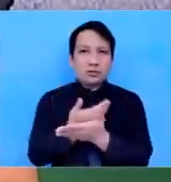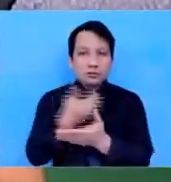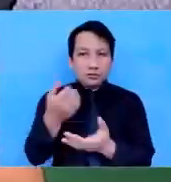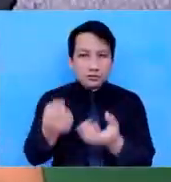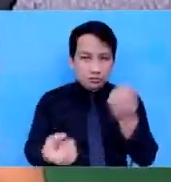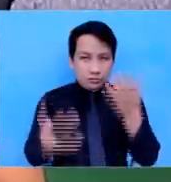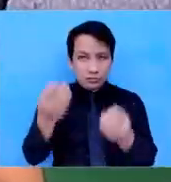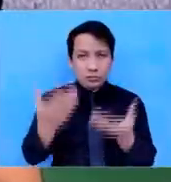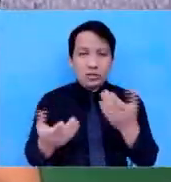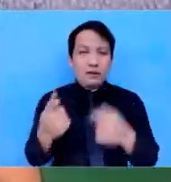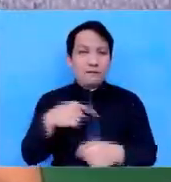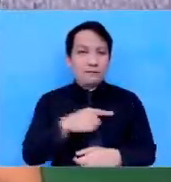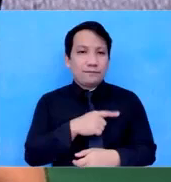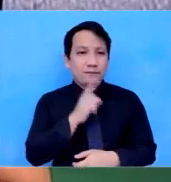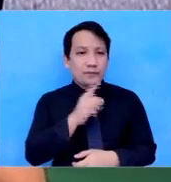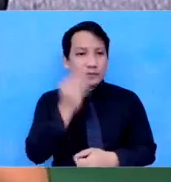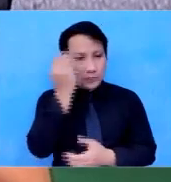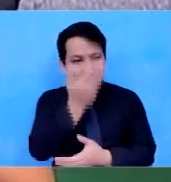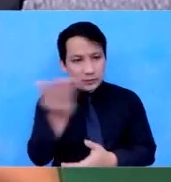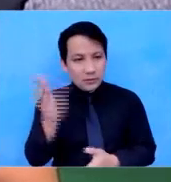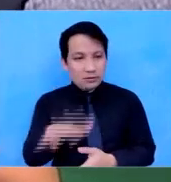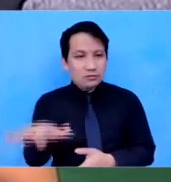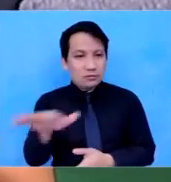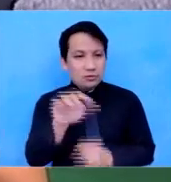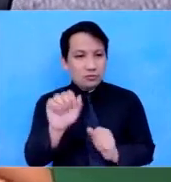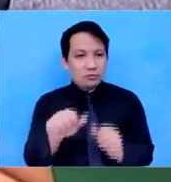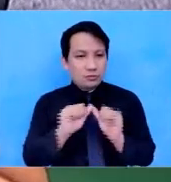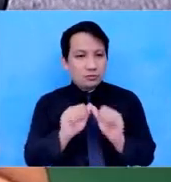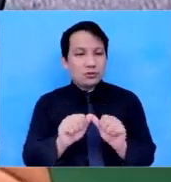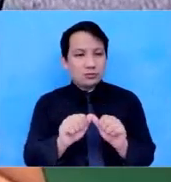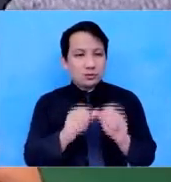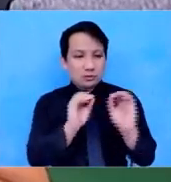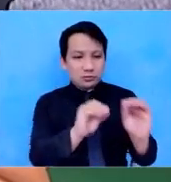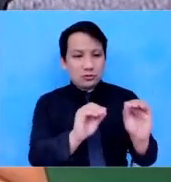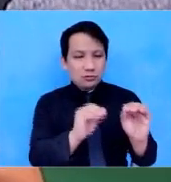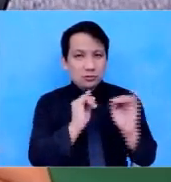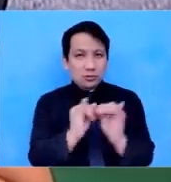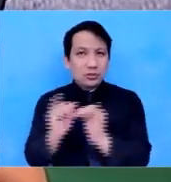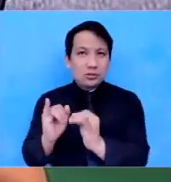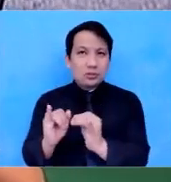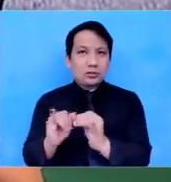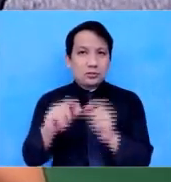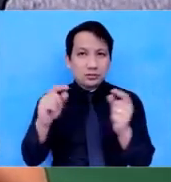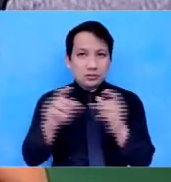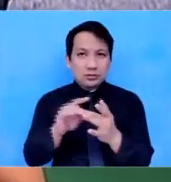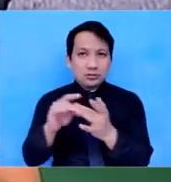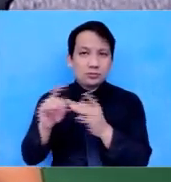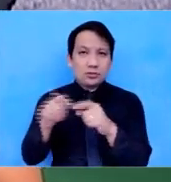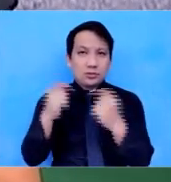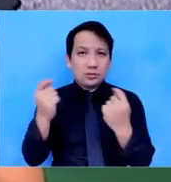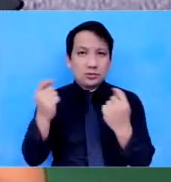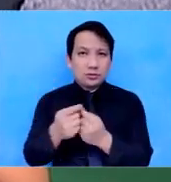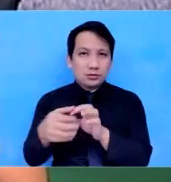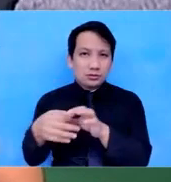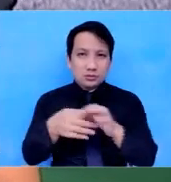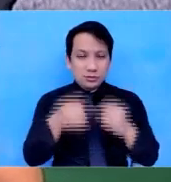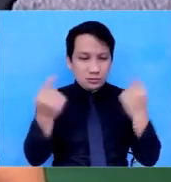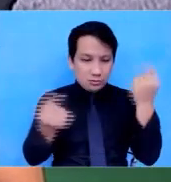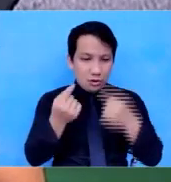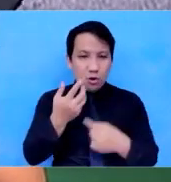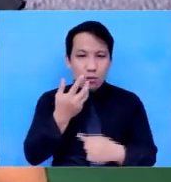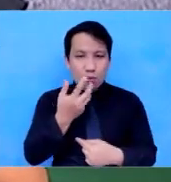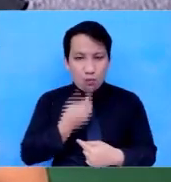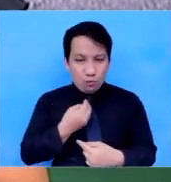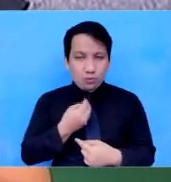are instructed to prepare, all are instructed to have a special team to address the concerns of those people